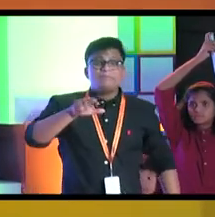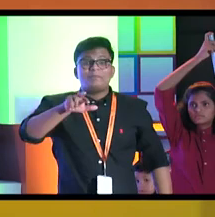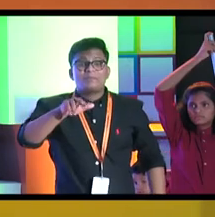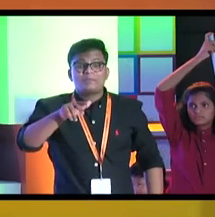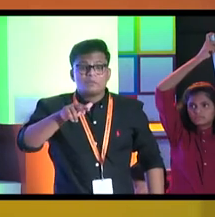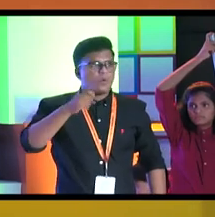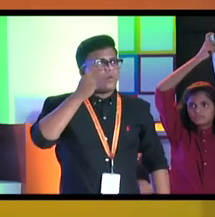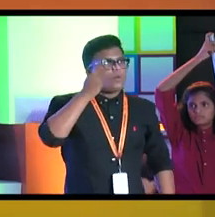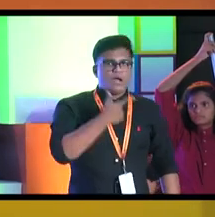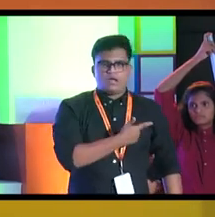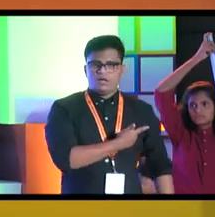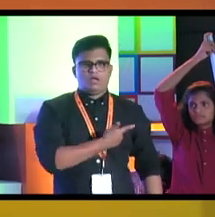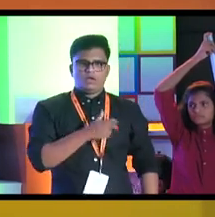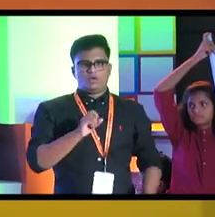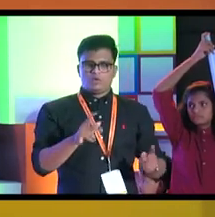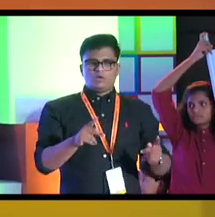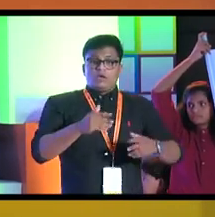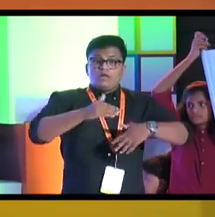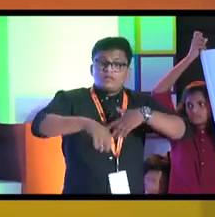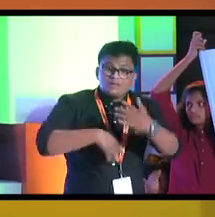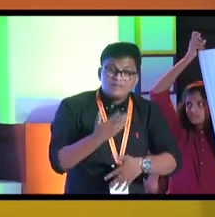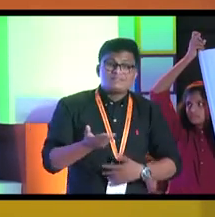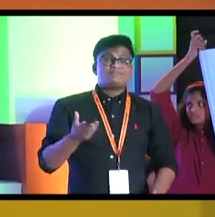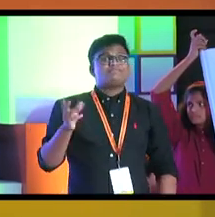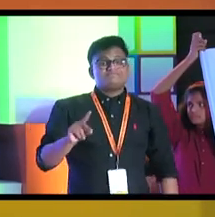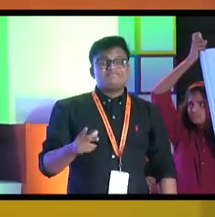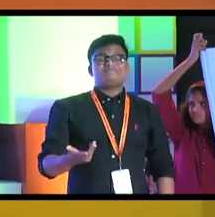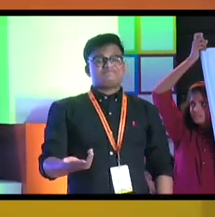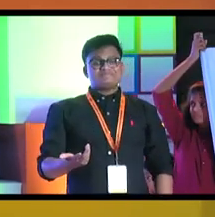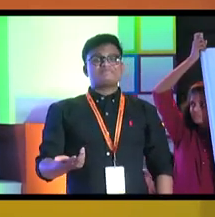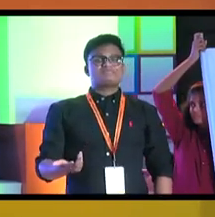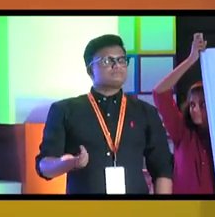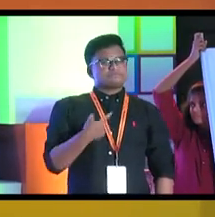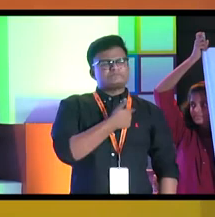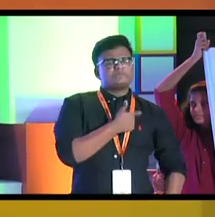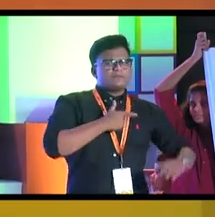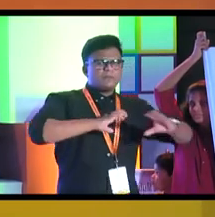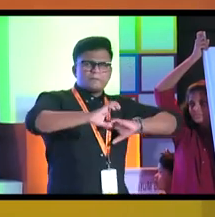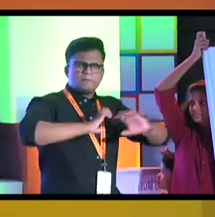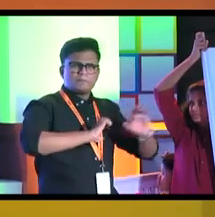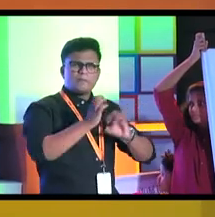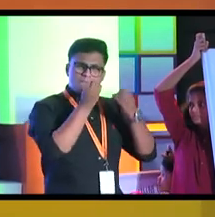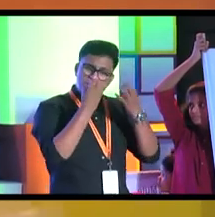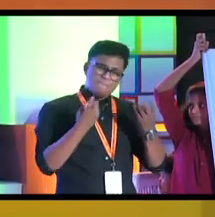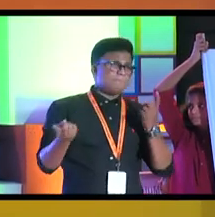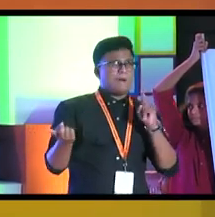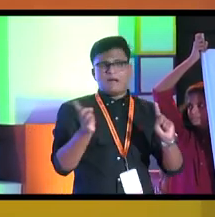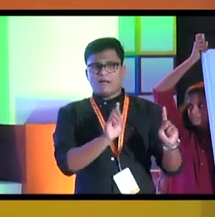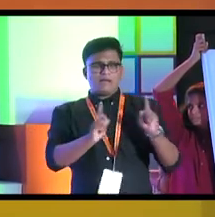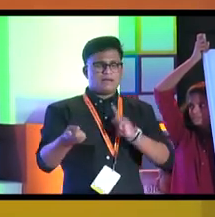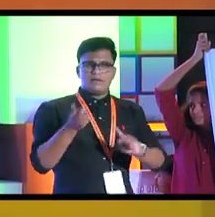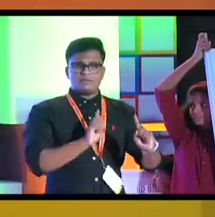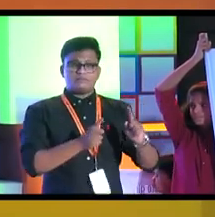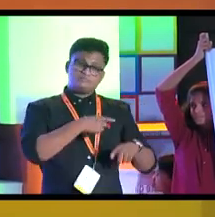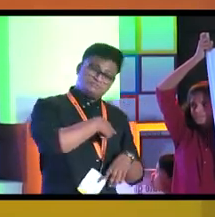है और उसने अगले लेटर का ब्रेल डॉट नंबर बताना चालू किया. तो इस तरीके से बहुत सारे डेमॉन्स्ट्रेशन इन बच्चों ने खुद